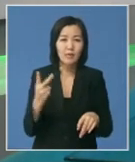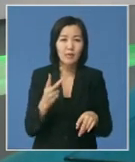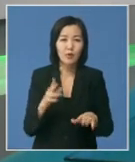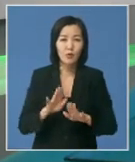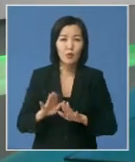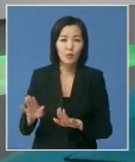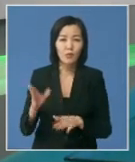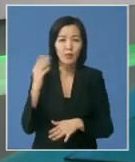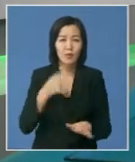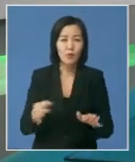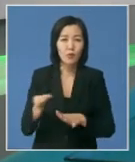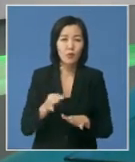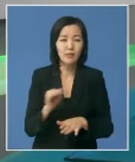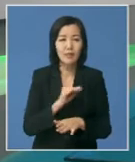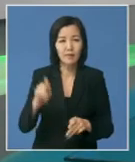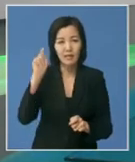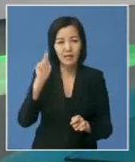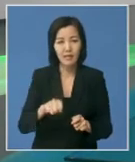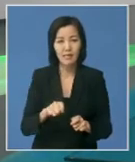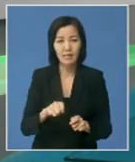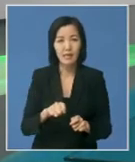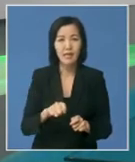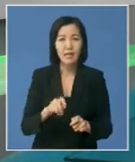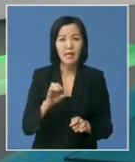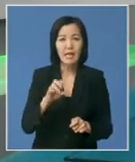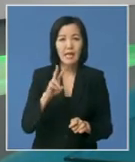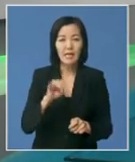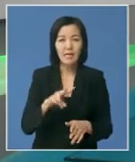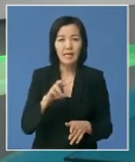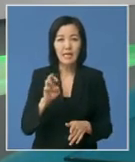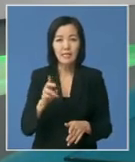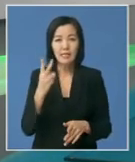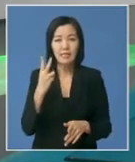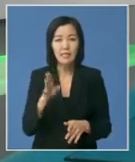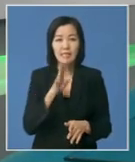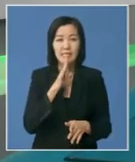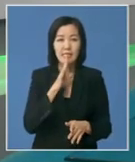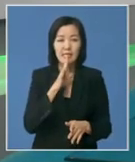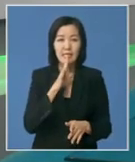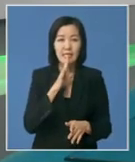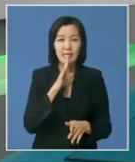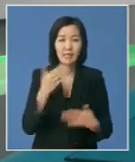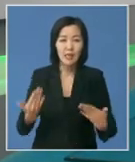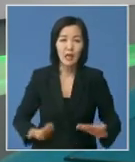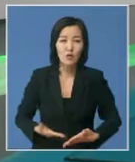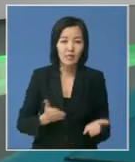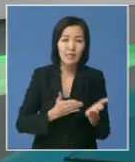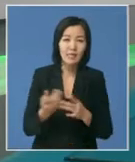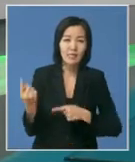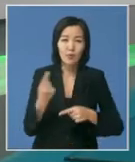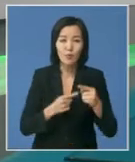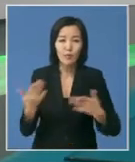жұмыс сапармен келді. Елена Терсенко мен Ләззат Сүлеймен жетісулық қыз келіншектердің әлеуметтік саяси және кәсіпкерлік өмірге